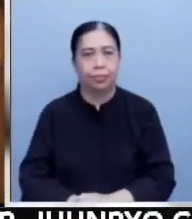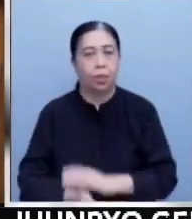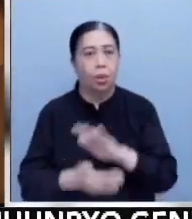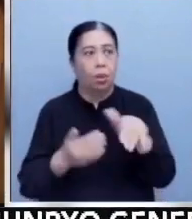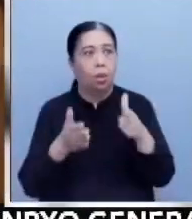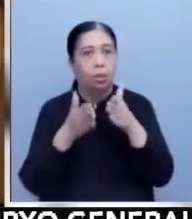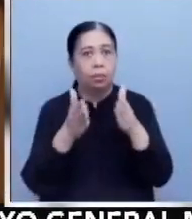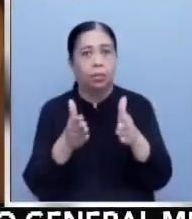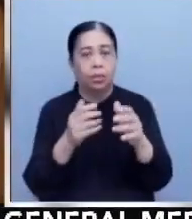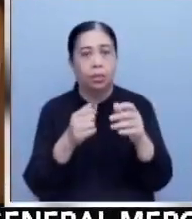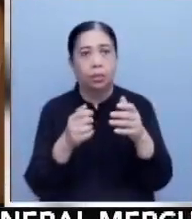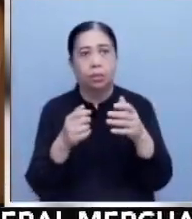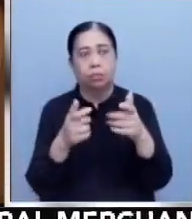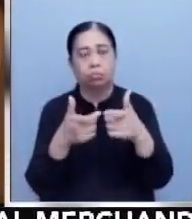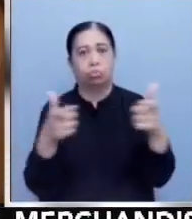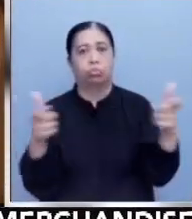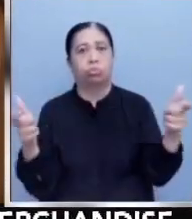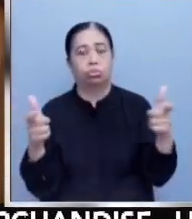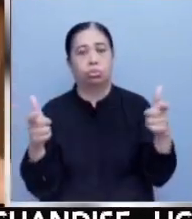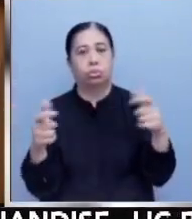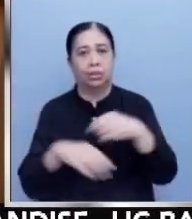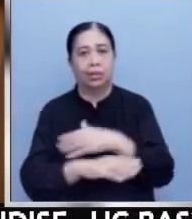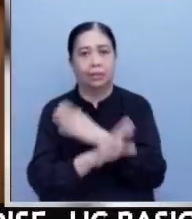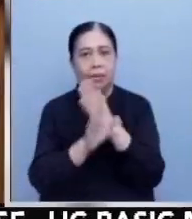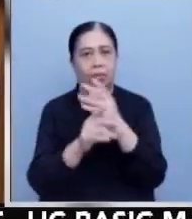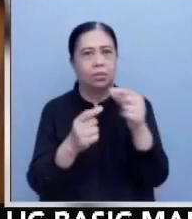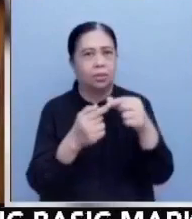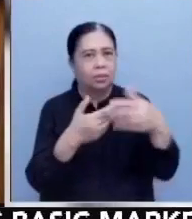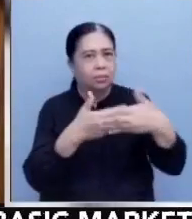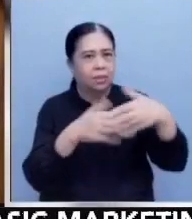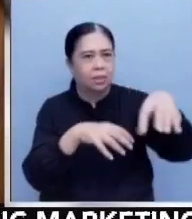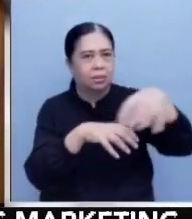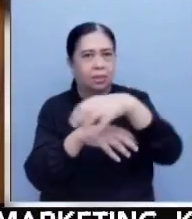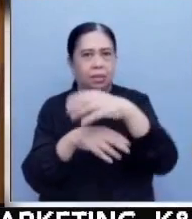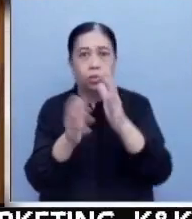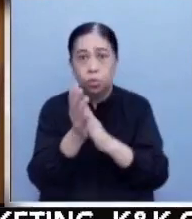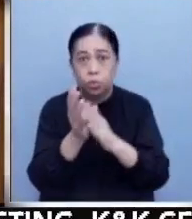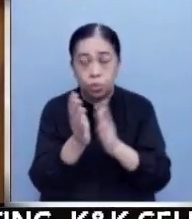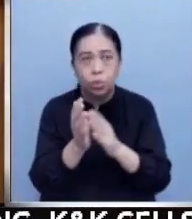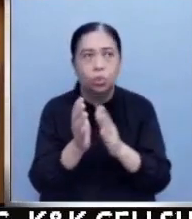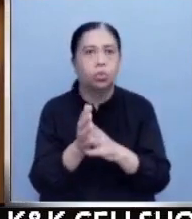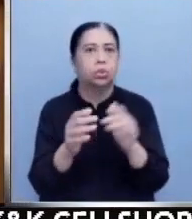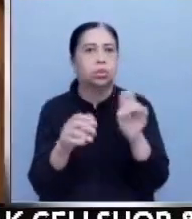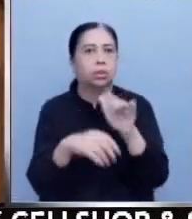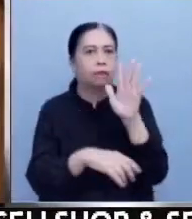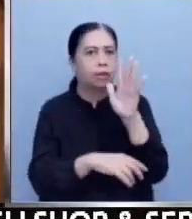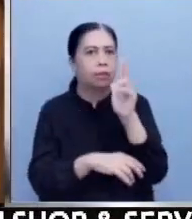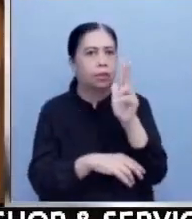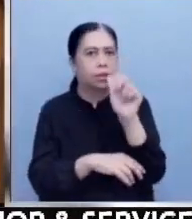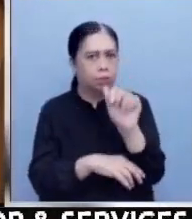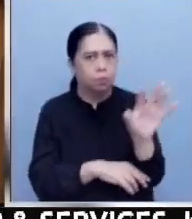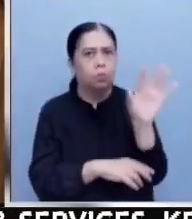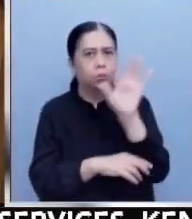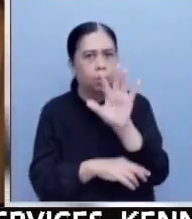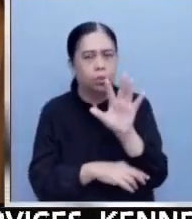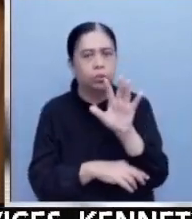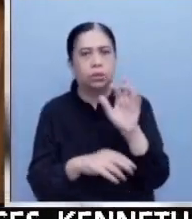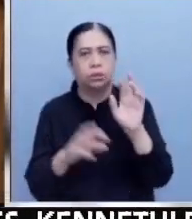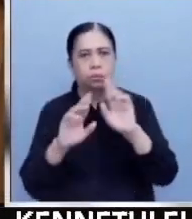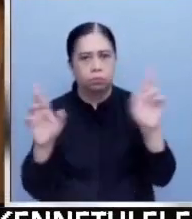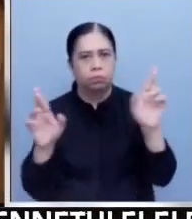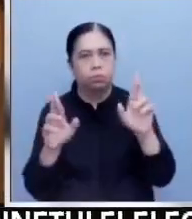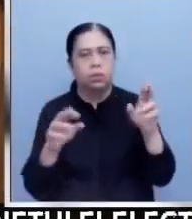City, lalo na yung may mga schools na mga major roads, as early as 5:30 in the morning, we are already